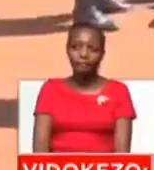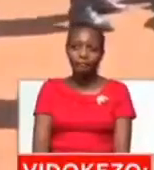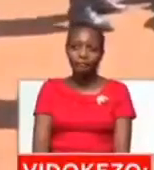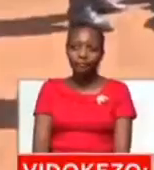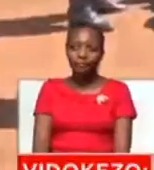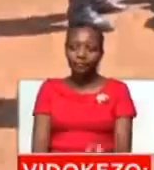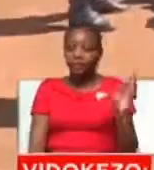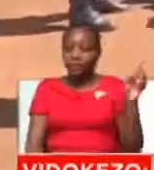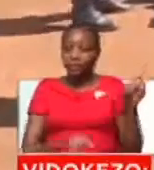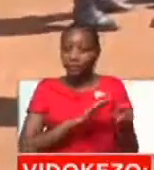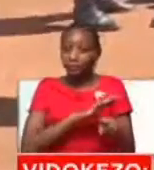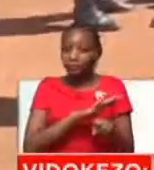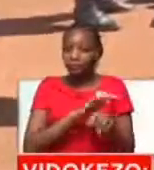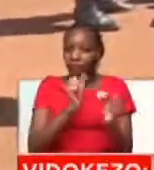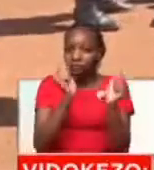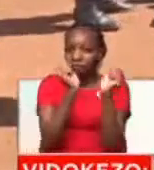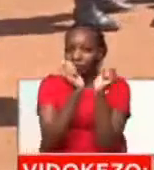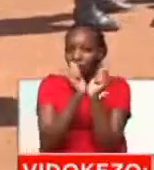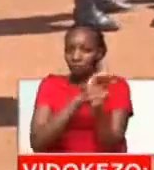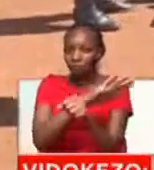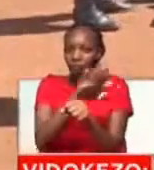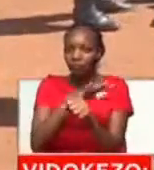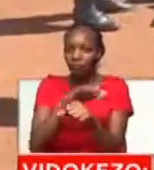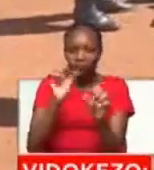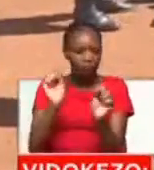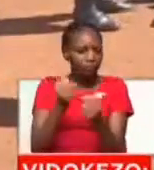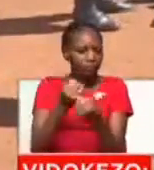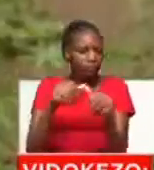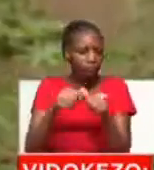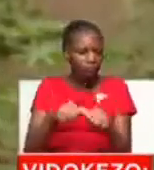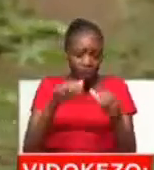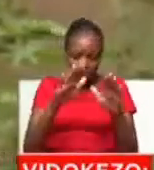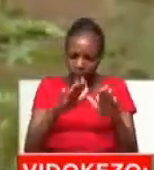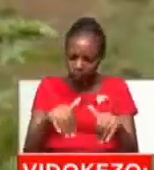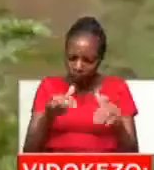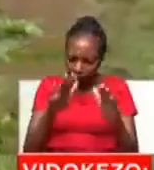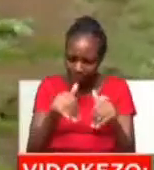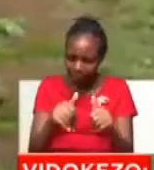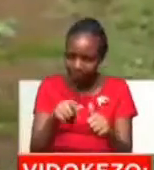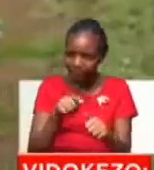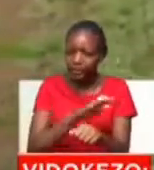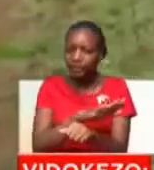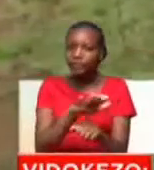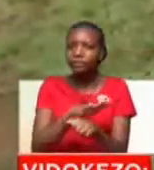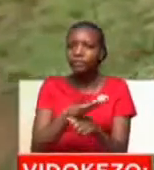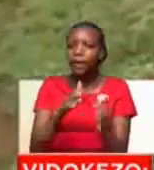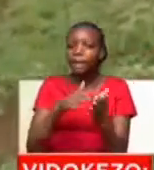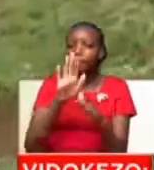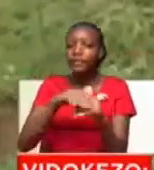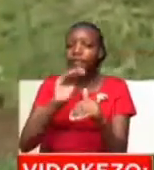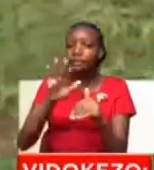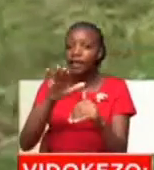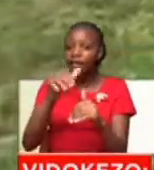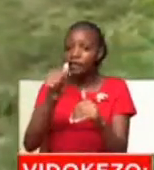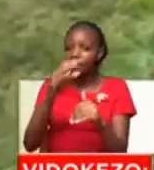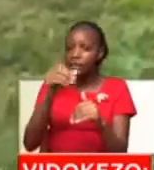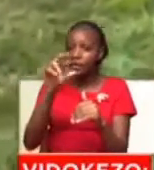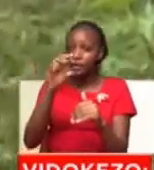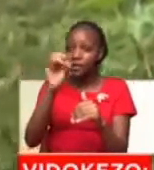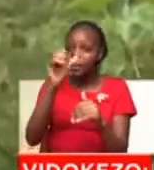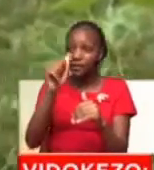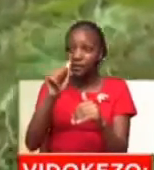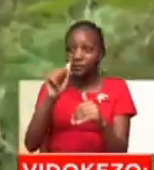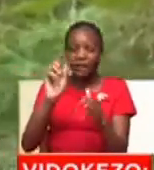Gereza hilo limejipata katika hali ngumu kuendesha kilimo kwenye shamba lake lenye zaidi ya ekari 1500 ambalo